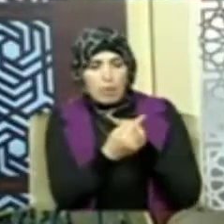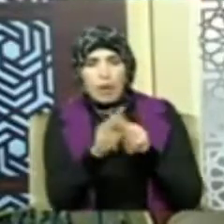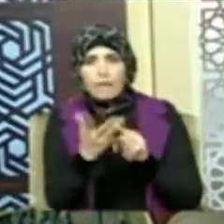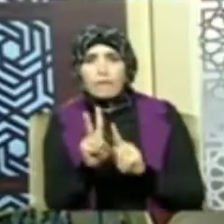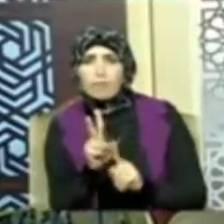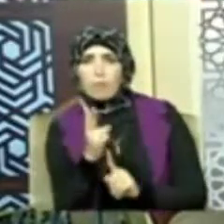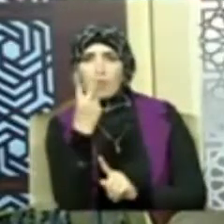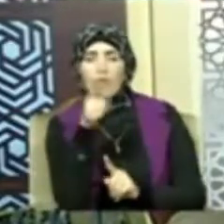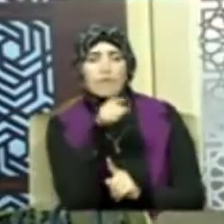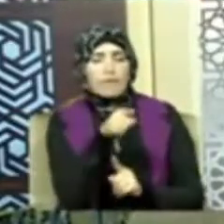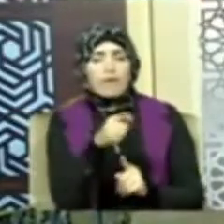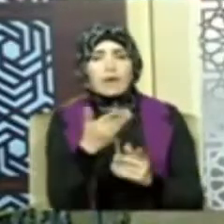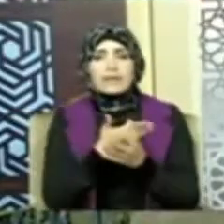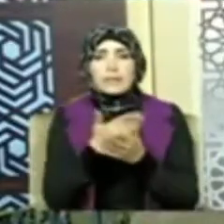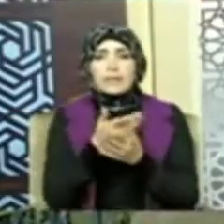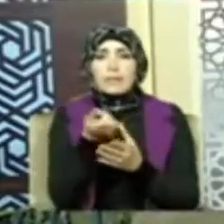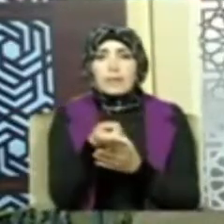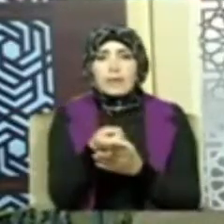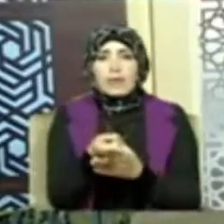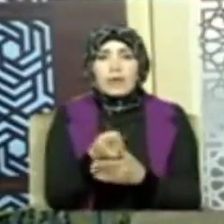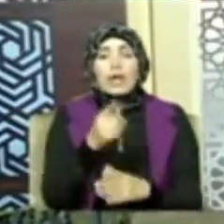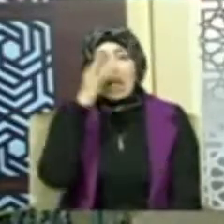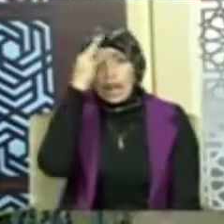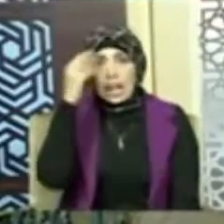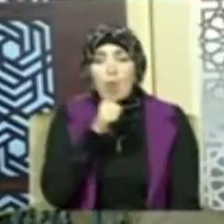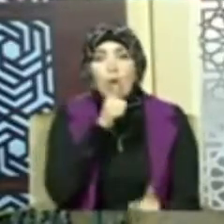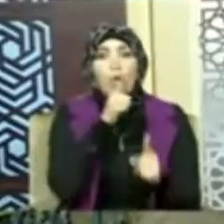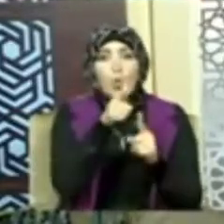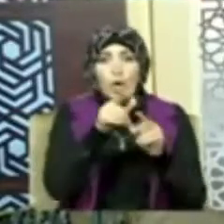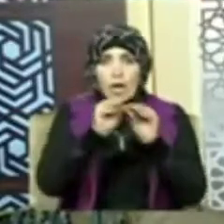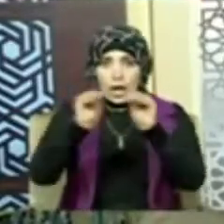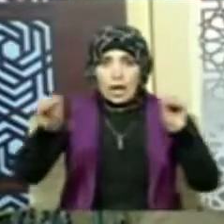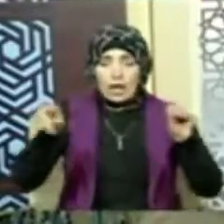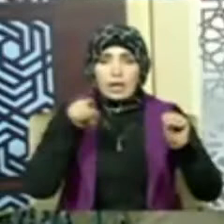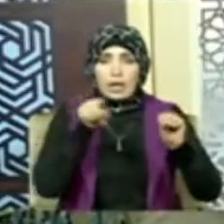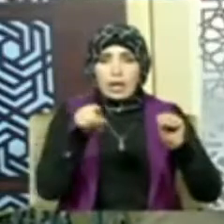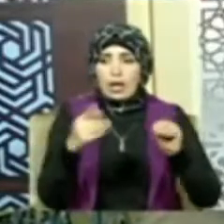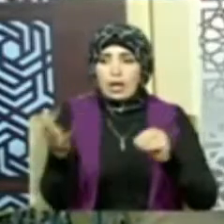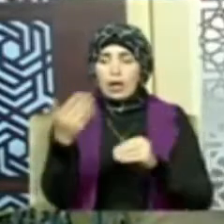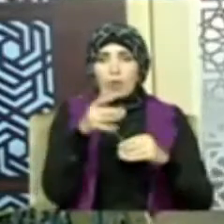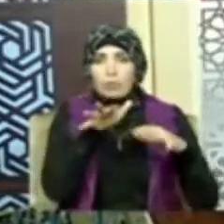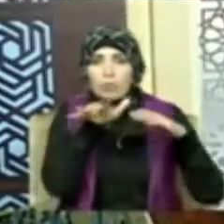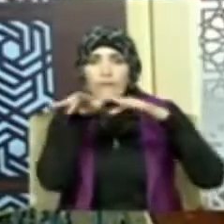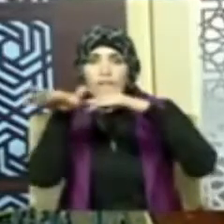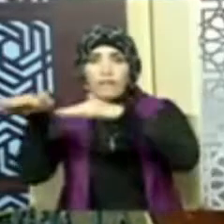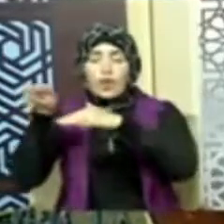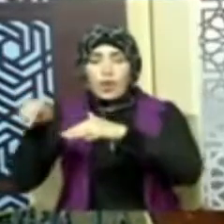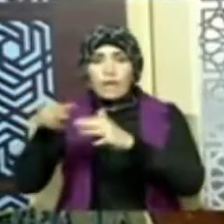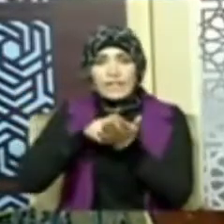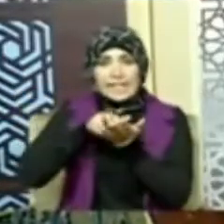الذي حل بكم إذا قيل لكم انفروا في سبيل الله